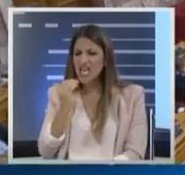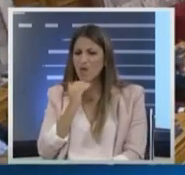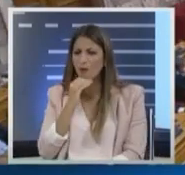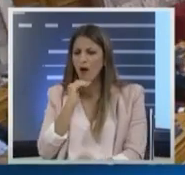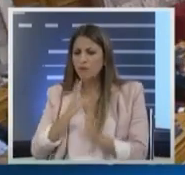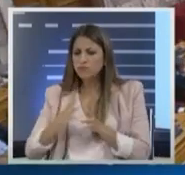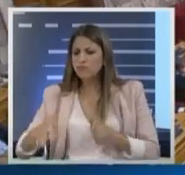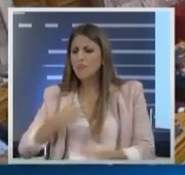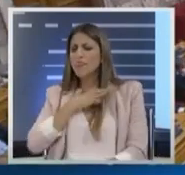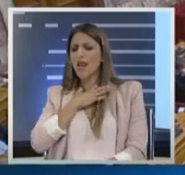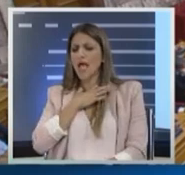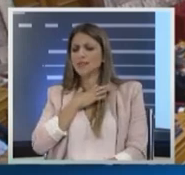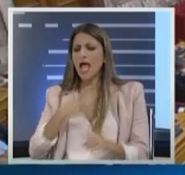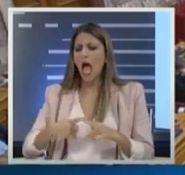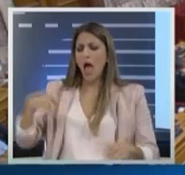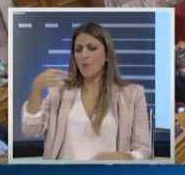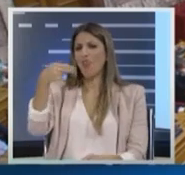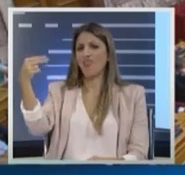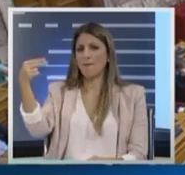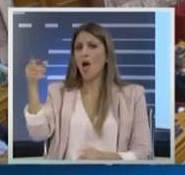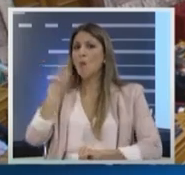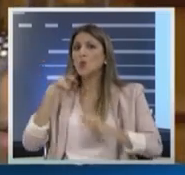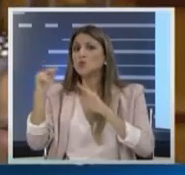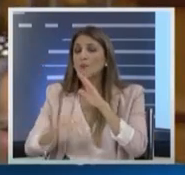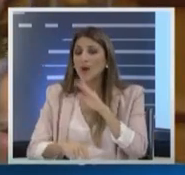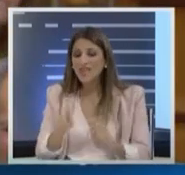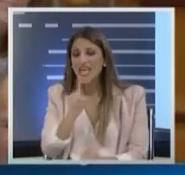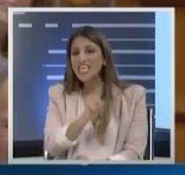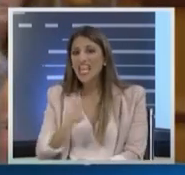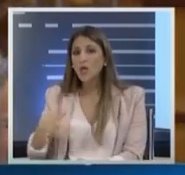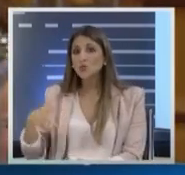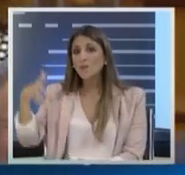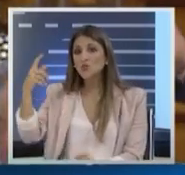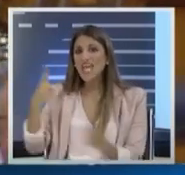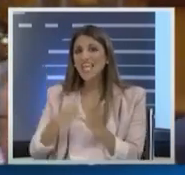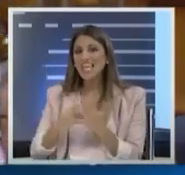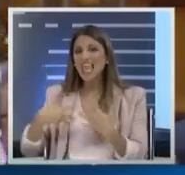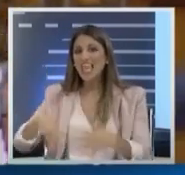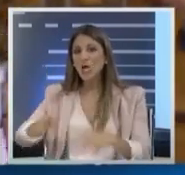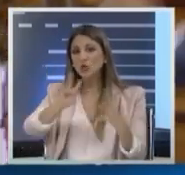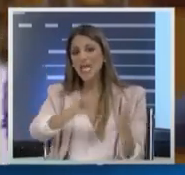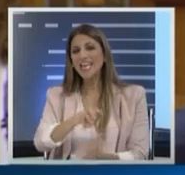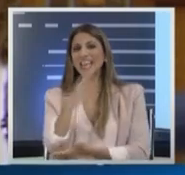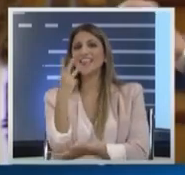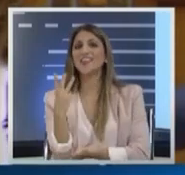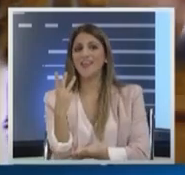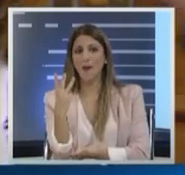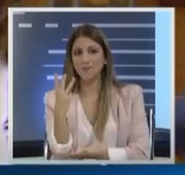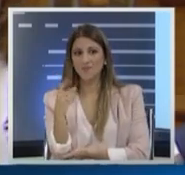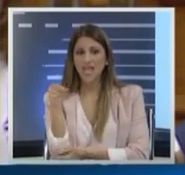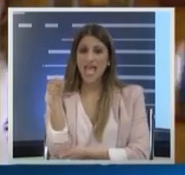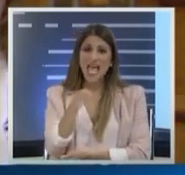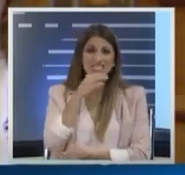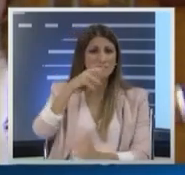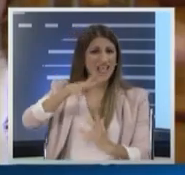Κυριάκος Μητσοτάκης. Κυριάκος Μητσοτάκης. Ναι, το 93 αναφερθήκατε σε κείμενο του κυρίου